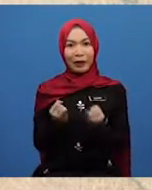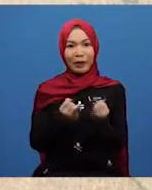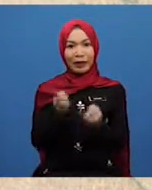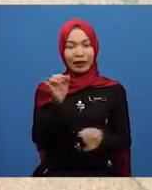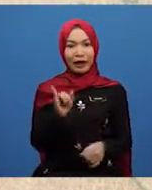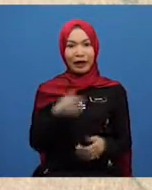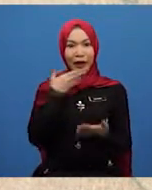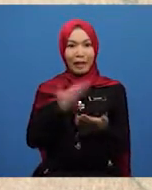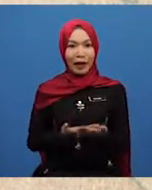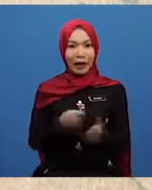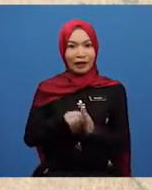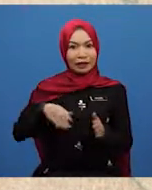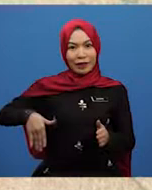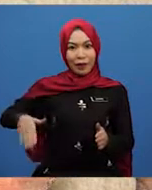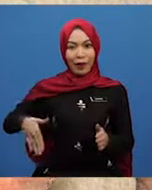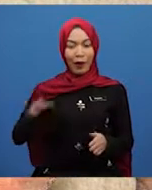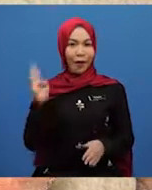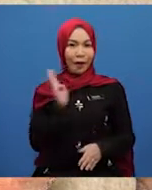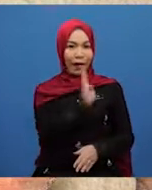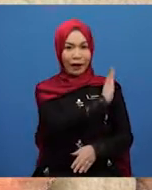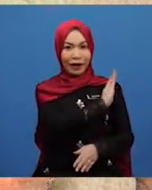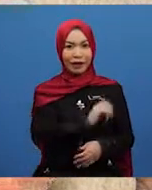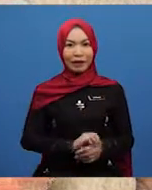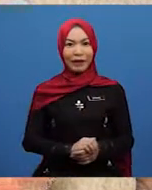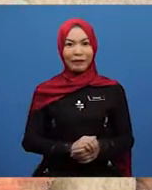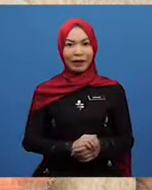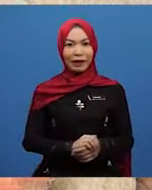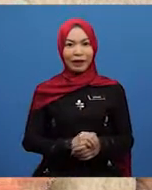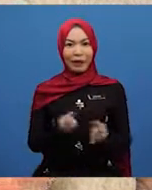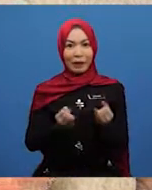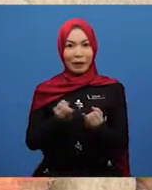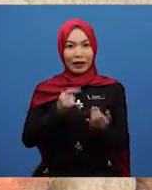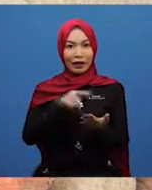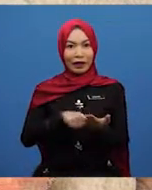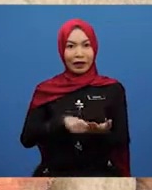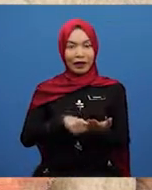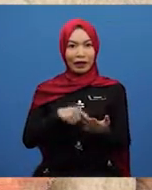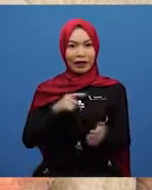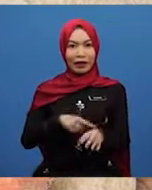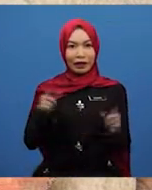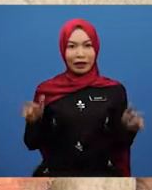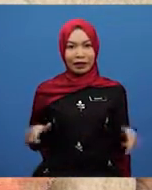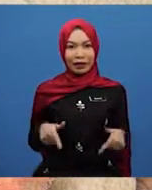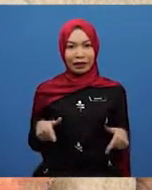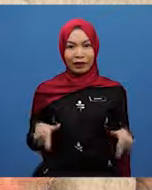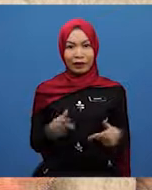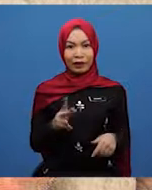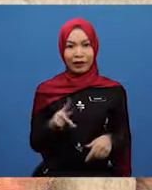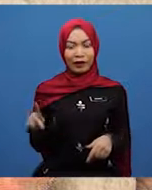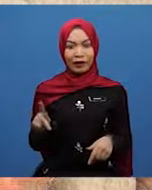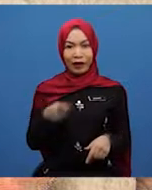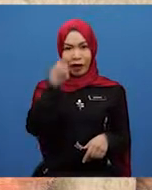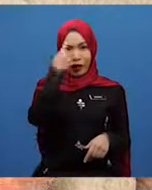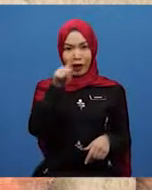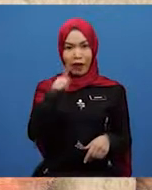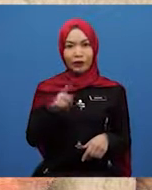sebelum kedatangan puasa barat pemerintahan tempat dan ini dilaksanakan bagi menjamin kelangsungan